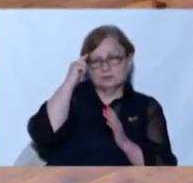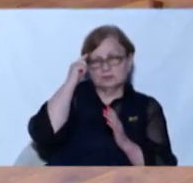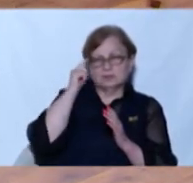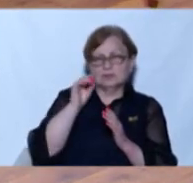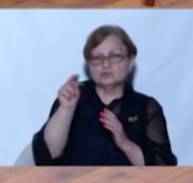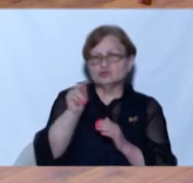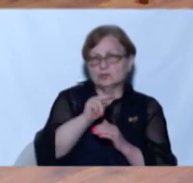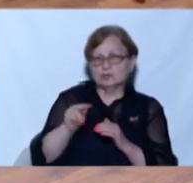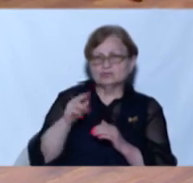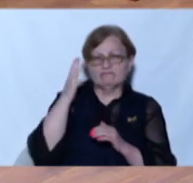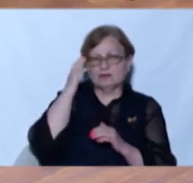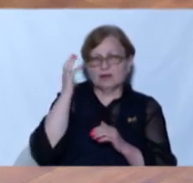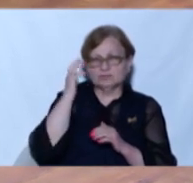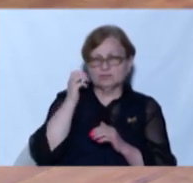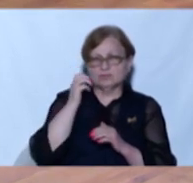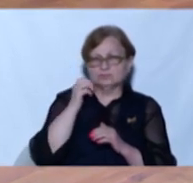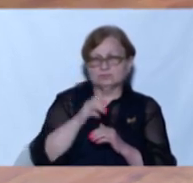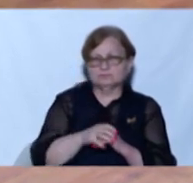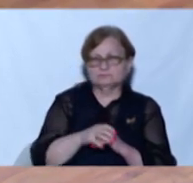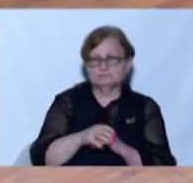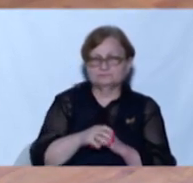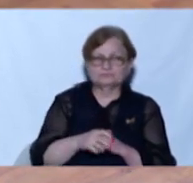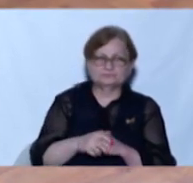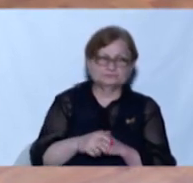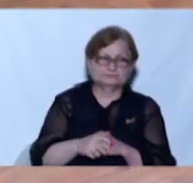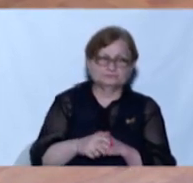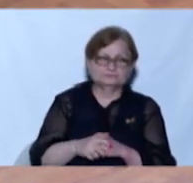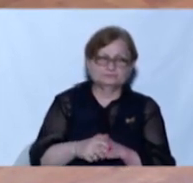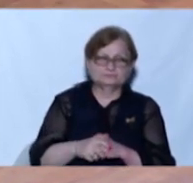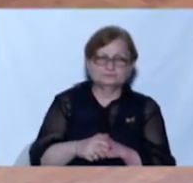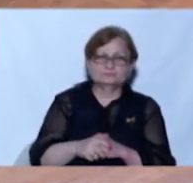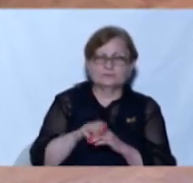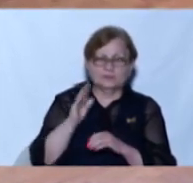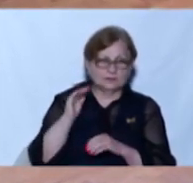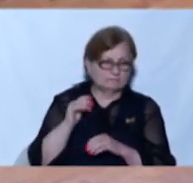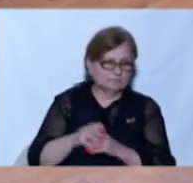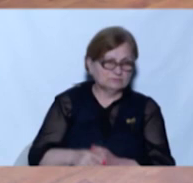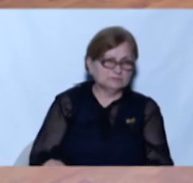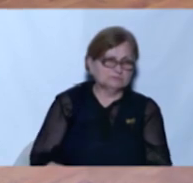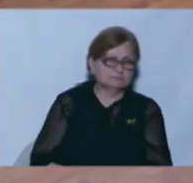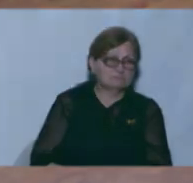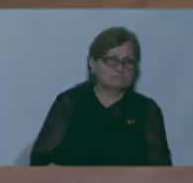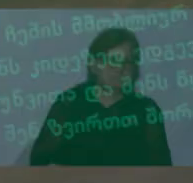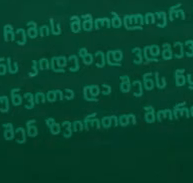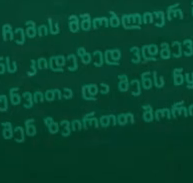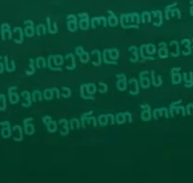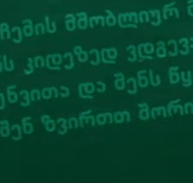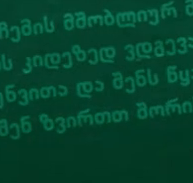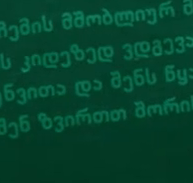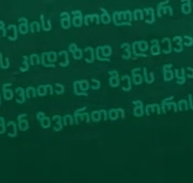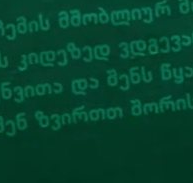შელოცვა რადიოთის ხატრულ ხარეზეც. ნახვამდის.